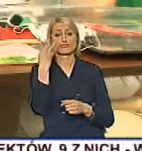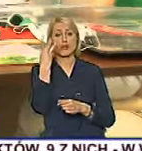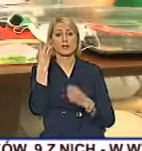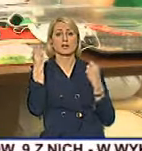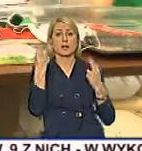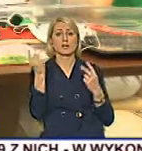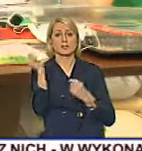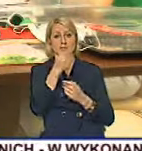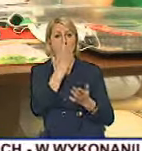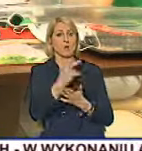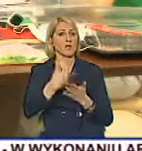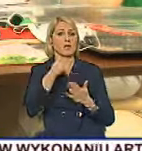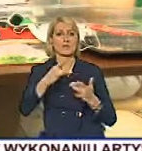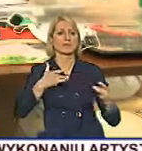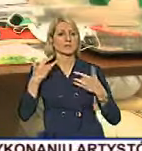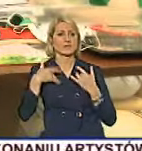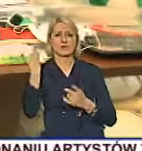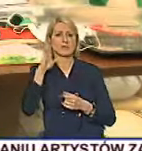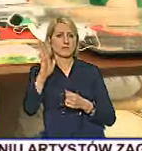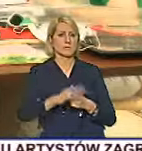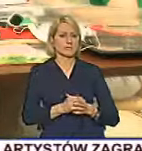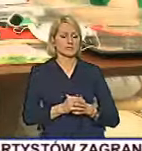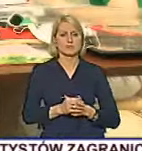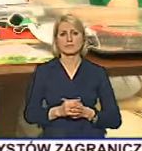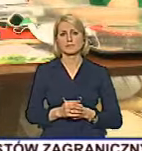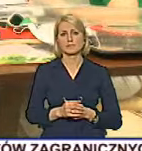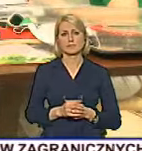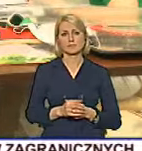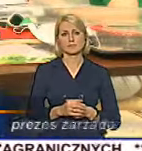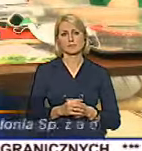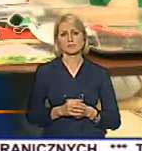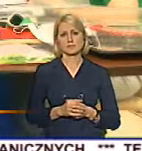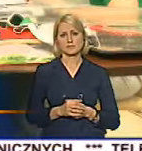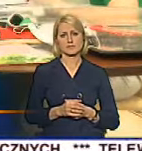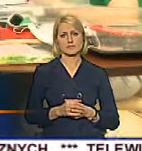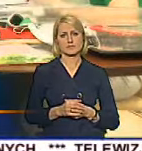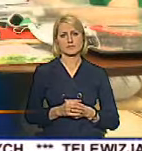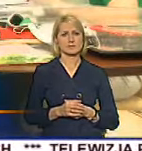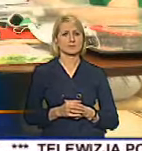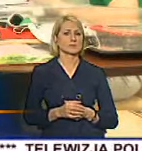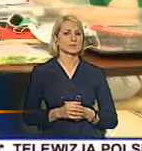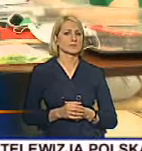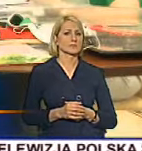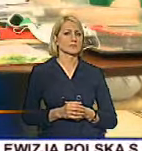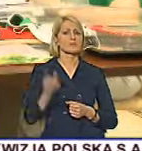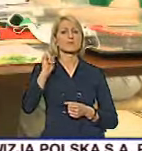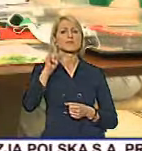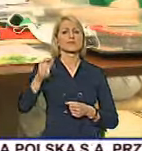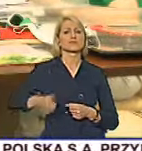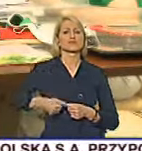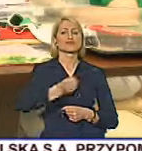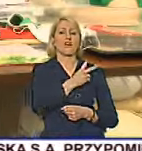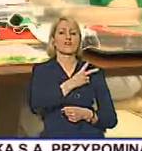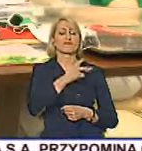więc trzeba uważać, że to nie jest uciążliwe, tak? Chi non accetta questo sistema, non compriamo mica. I szef mówi, że jeżeli ktoś z